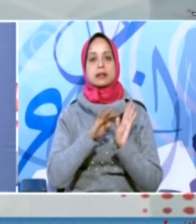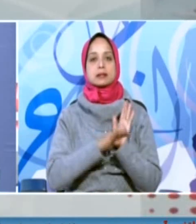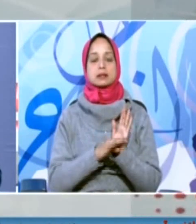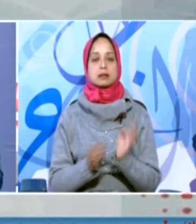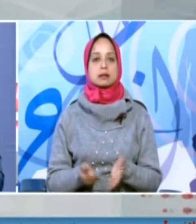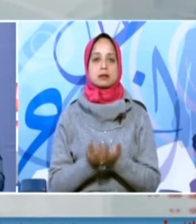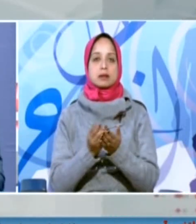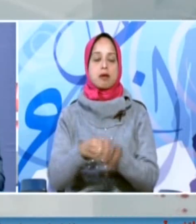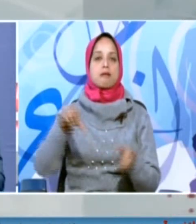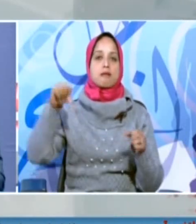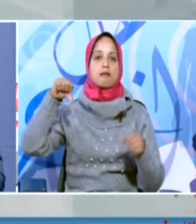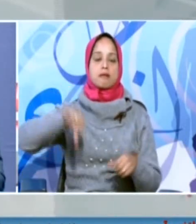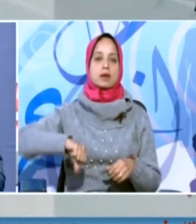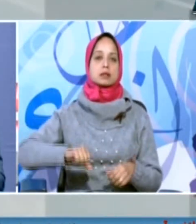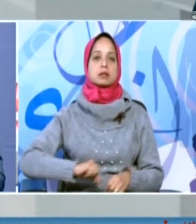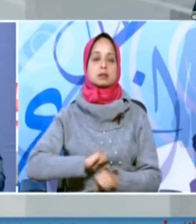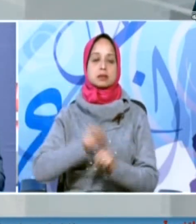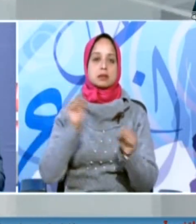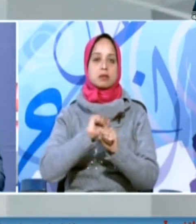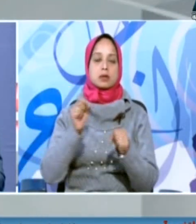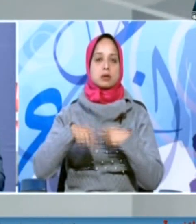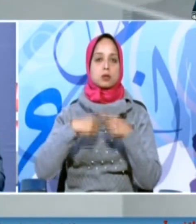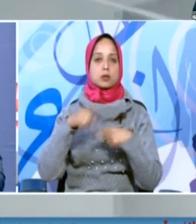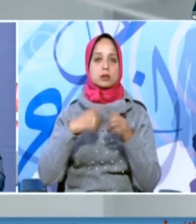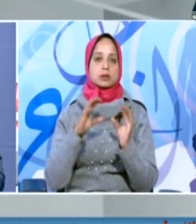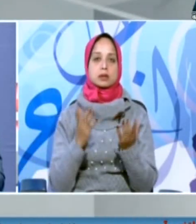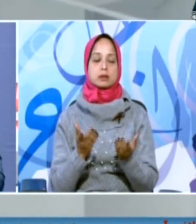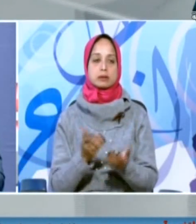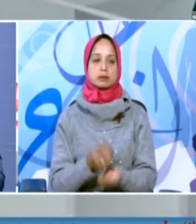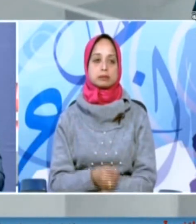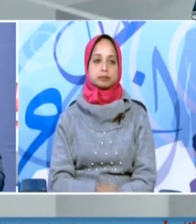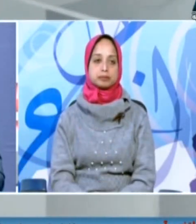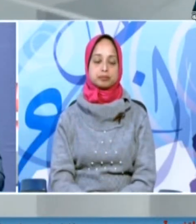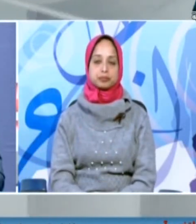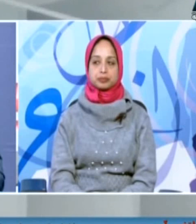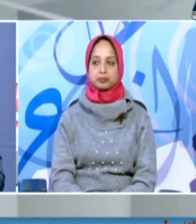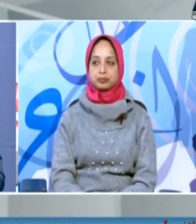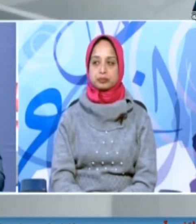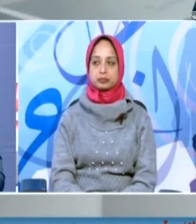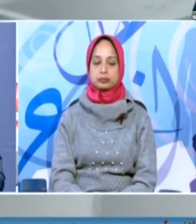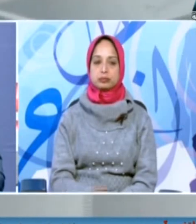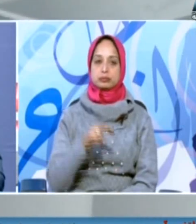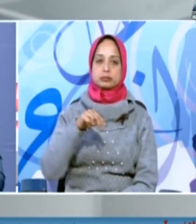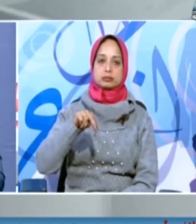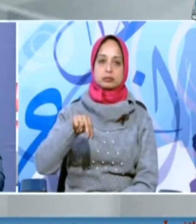فشل الثوره العربيه، عارفه هتتكلمي على ايه؟ ها؟ الحركه